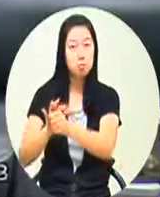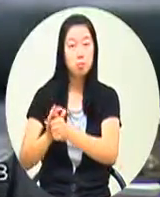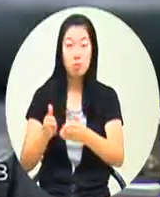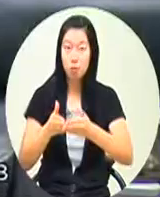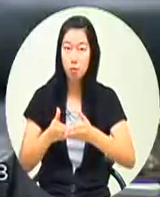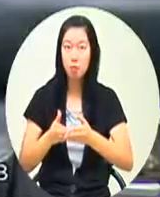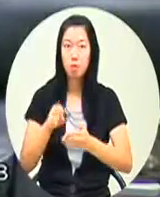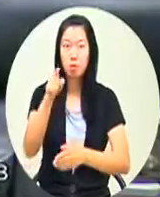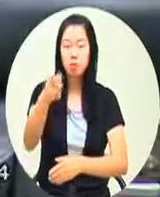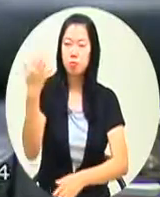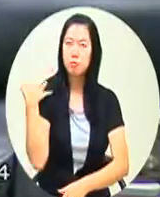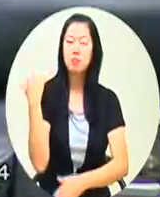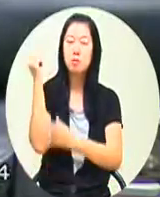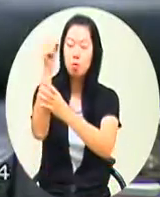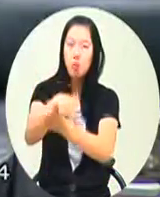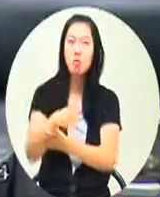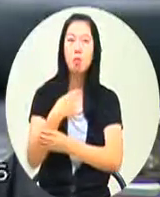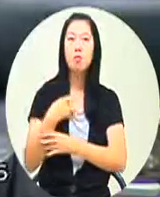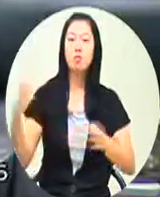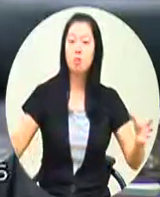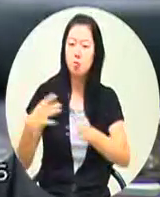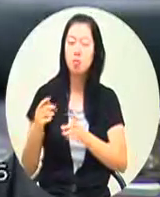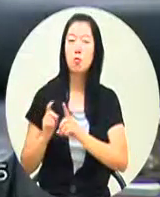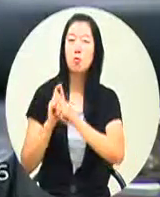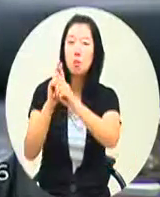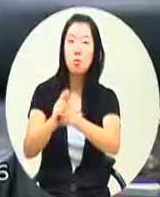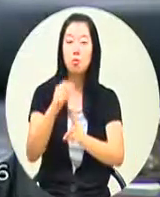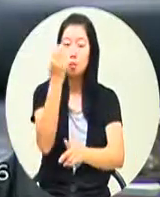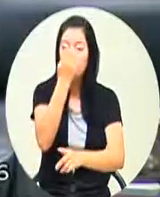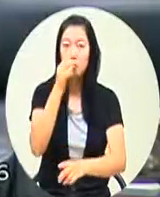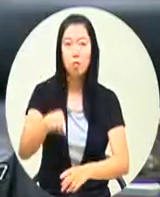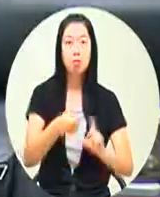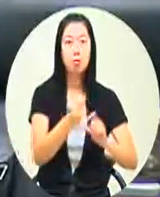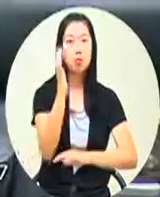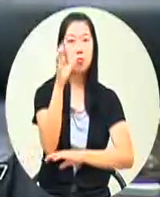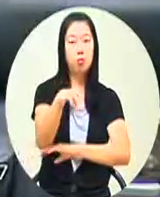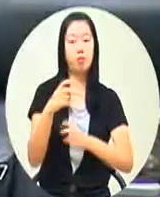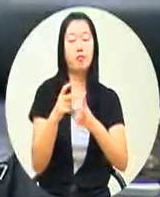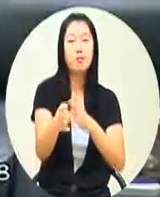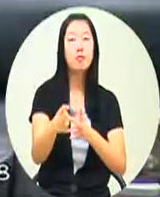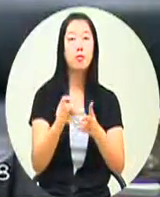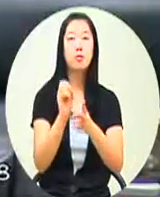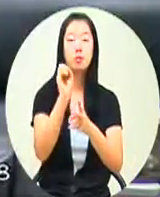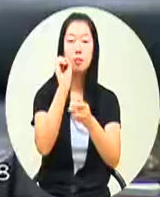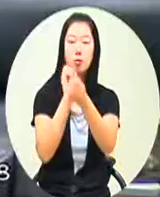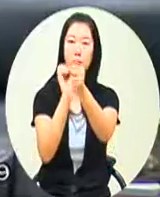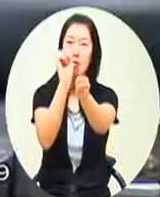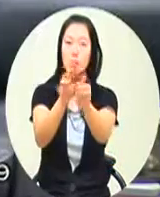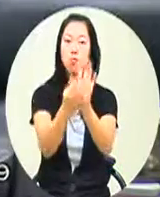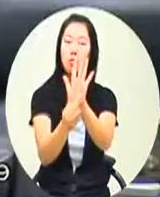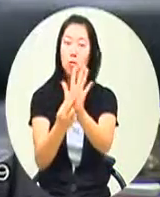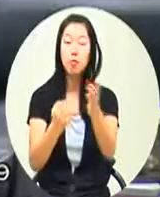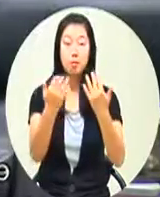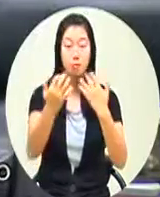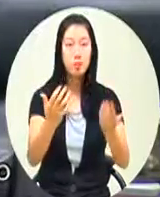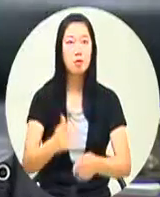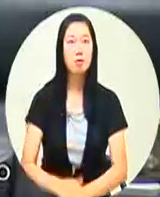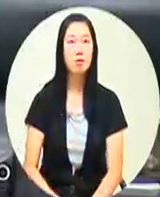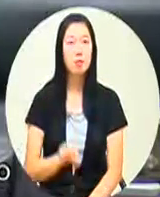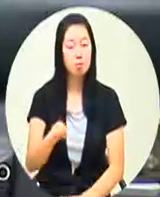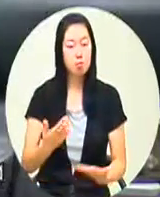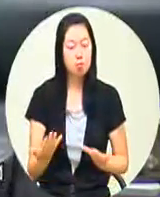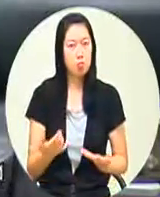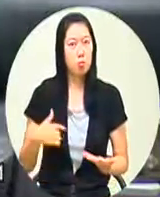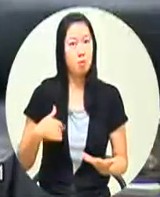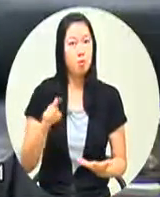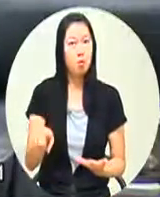经答应了，大家要联合会刊，那你区公所发文来，你也更 要跟区公所讲清楚啊，说这件事情其实有很多